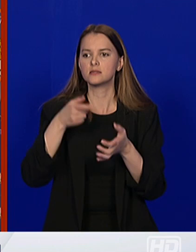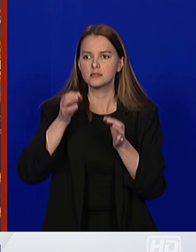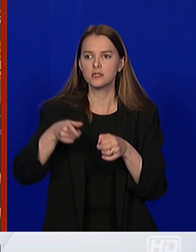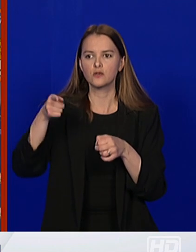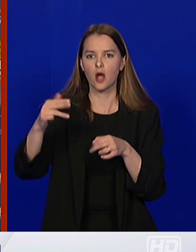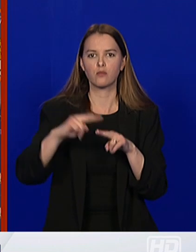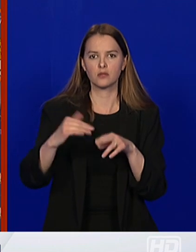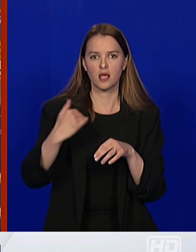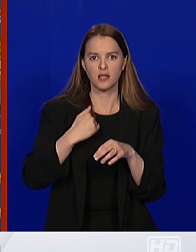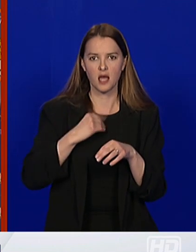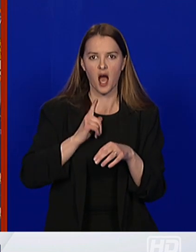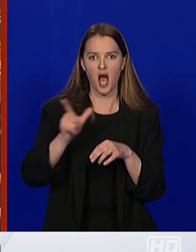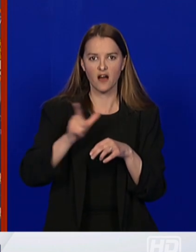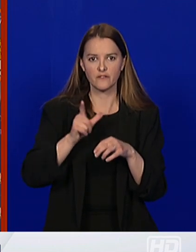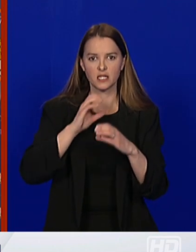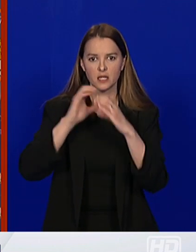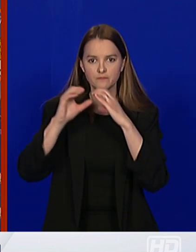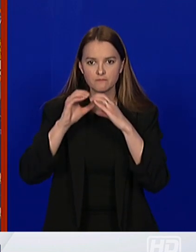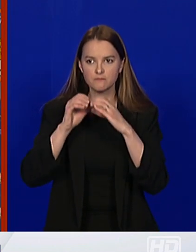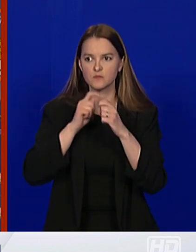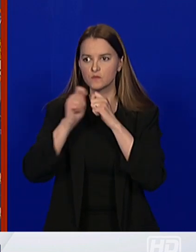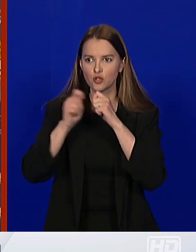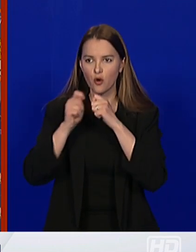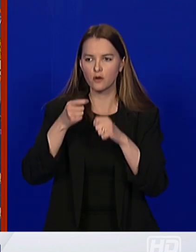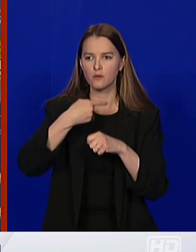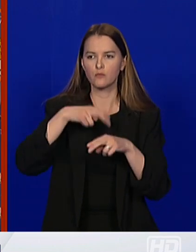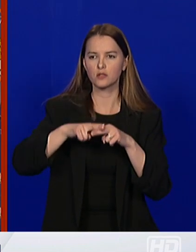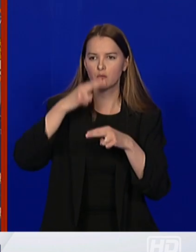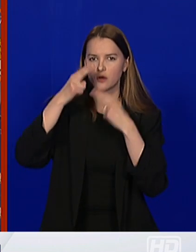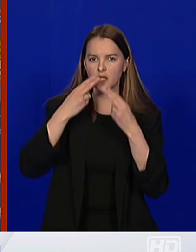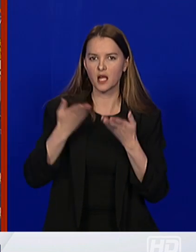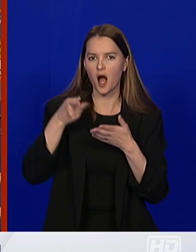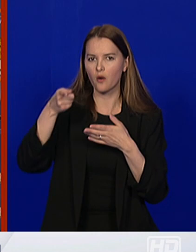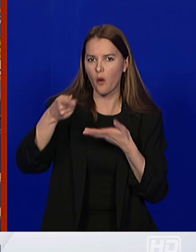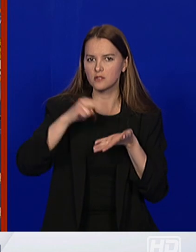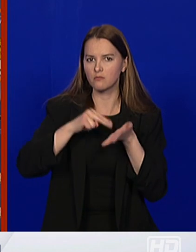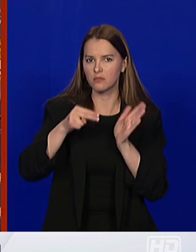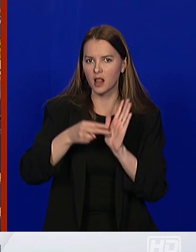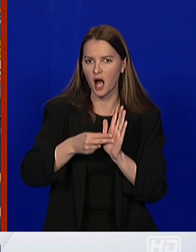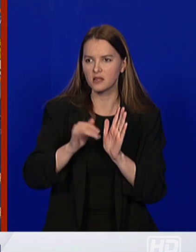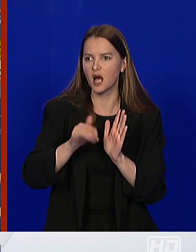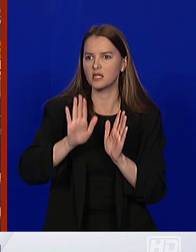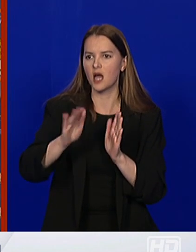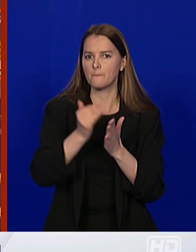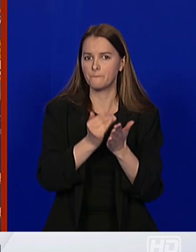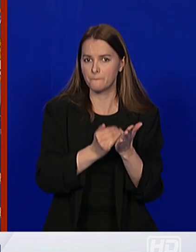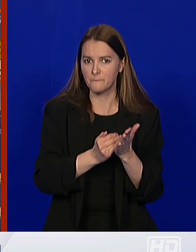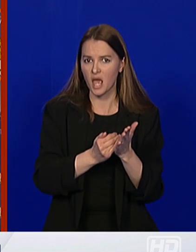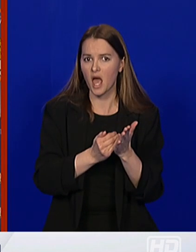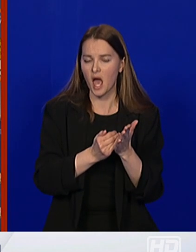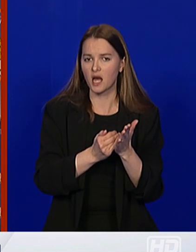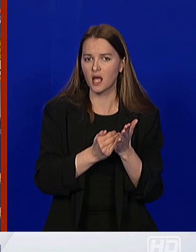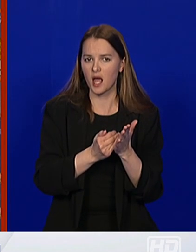oko toga i mi ćemo provjeriti kako oni to planiraju i da li te mjere koje oni propisuju odgovaraju onome kako